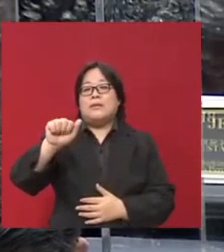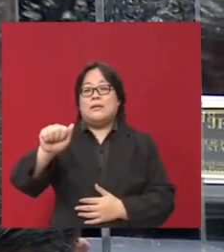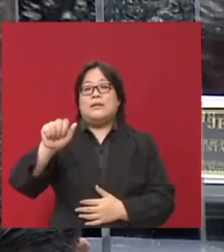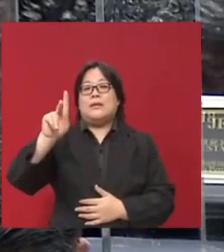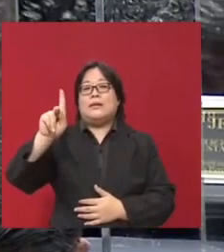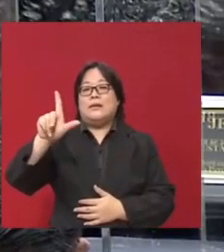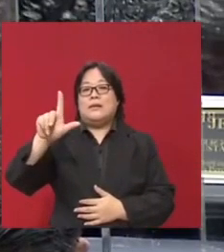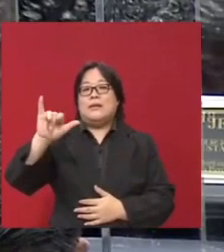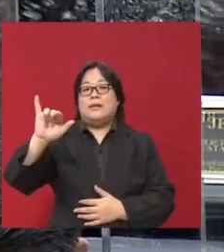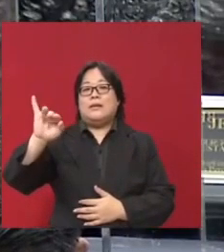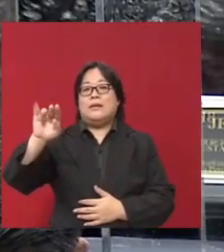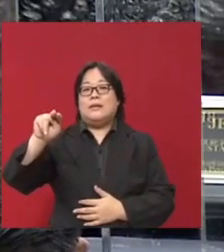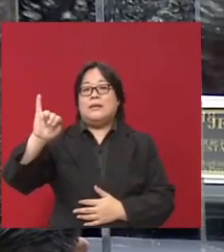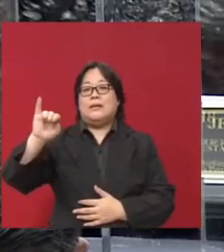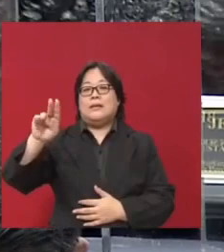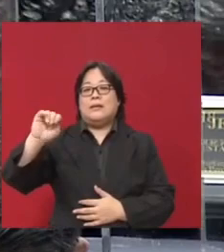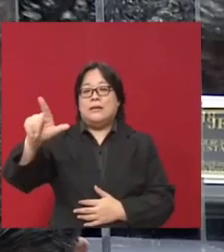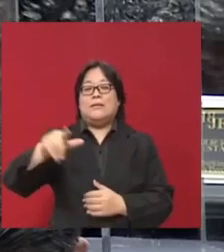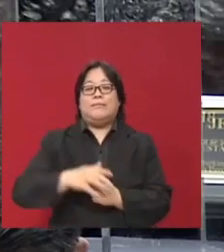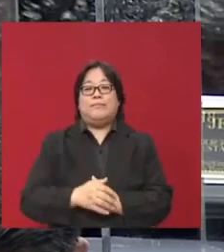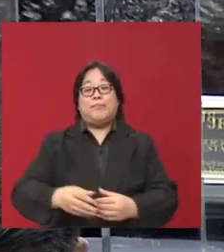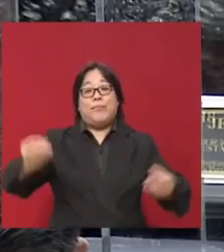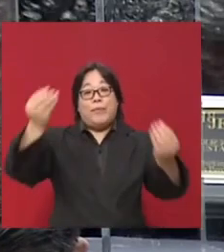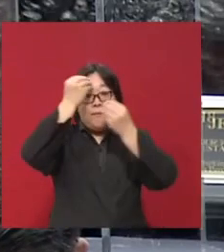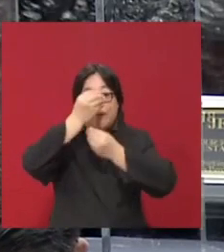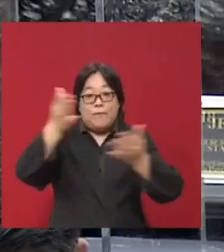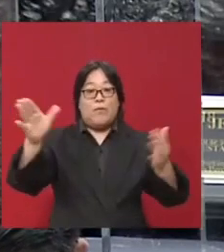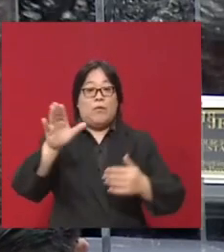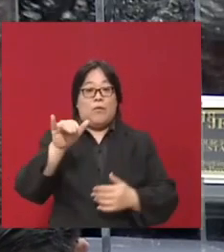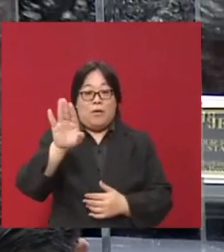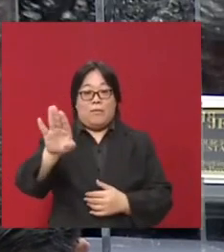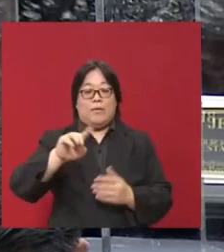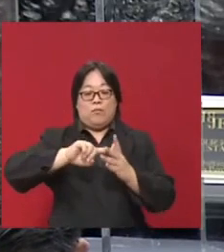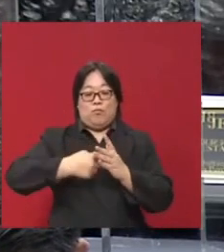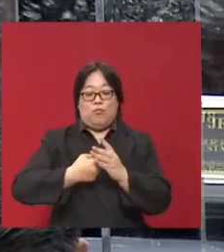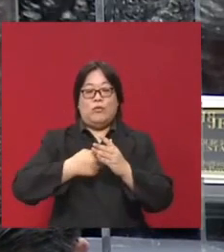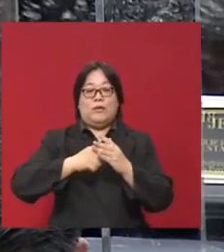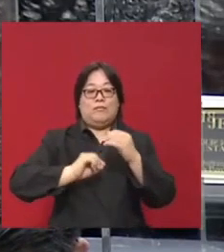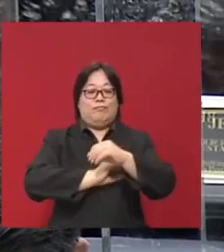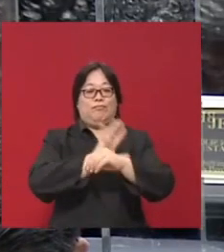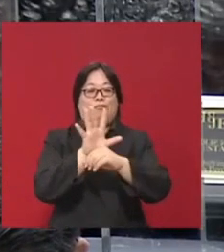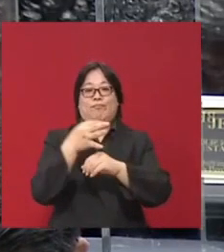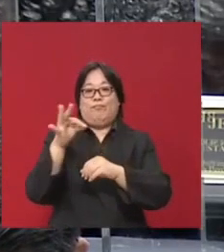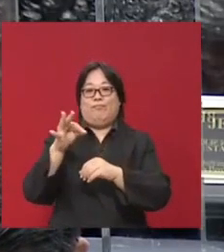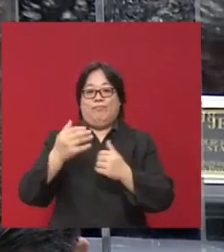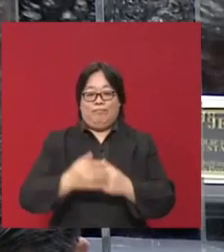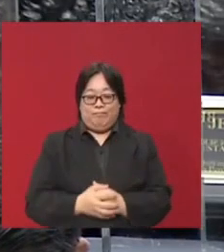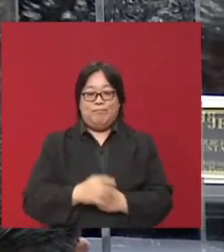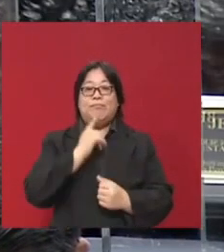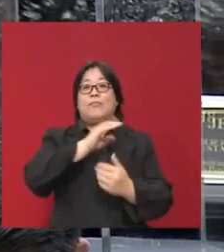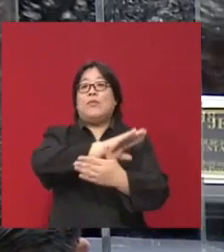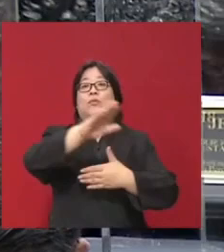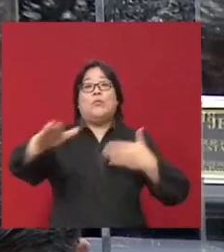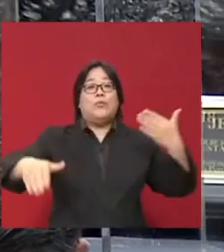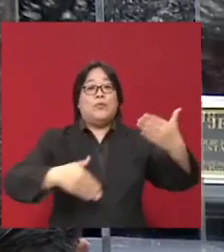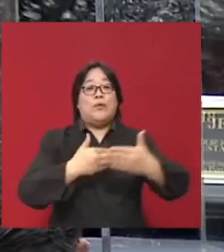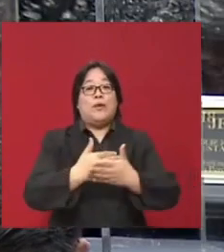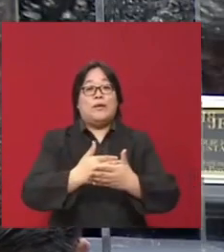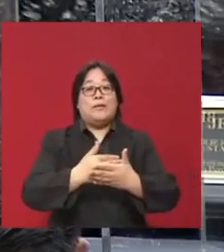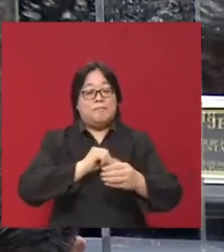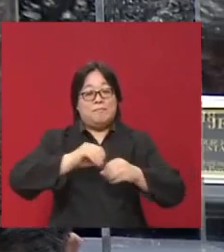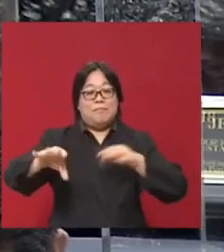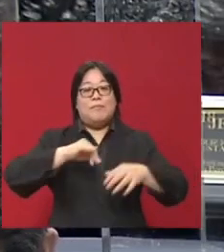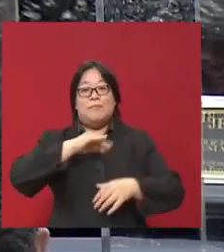clinical untuk maleman ya Muhammad bahwa sejak wabah kobi 11 ini Bang melanda negara secara keseluruhannya